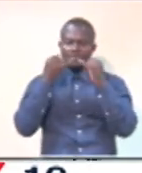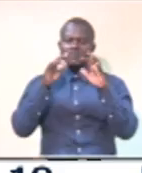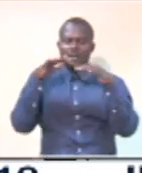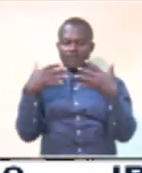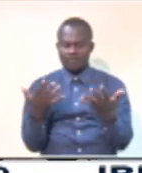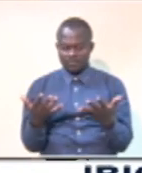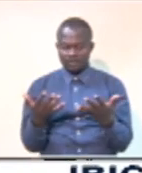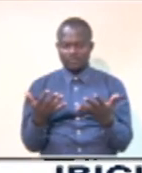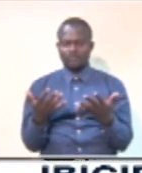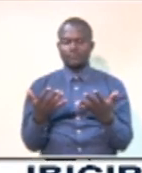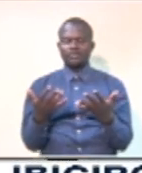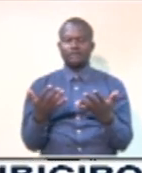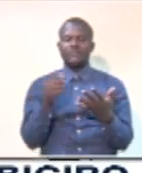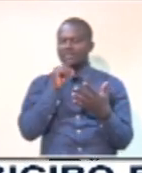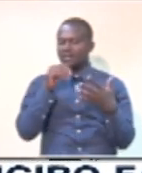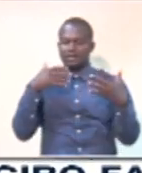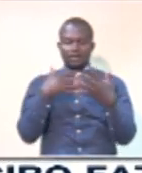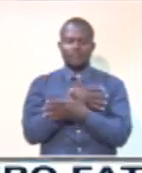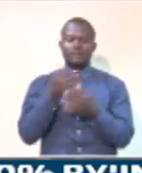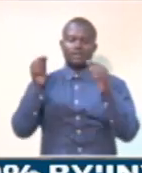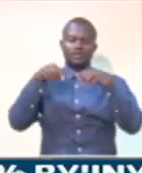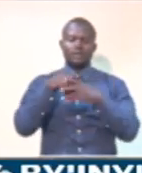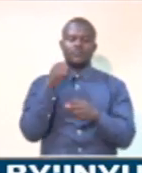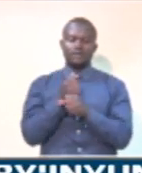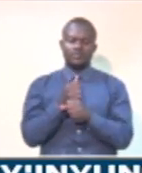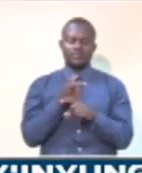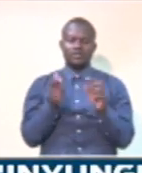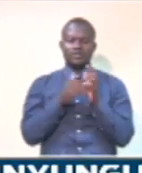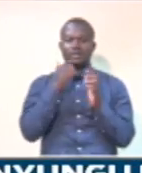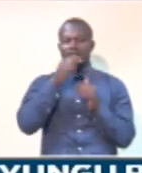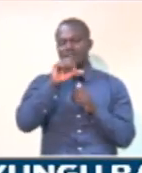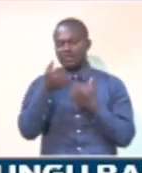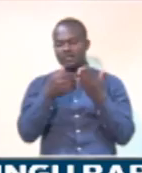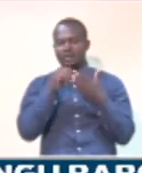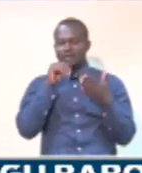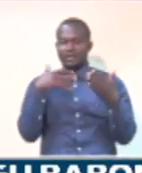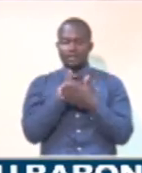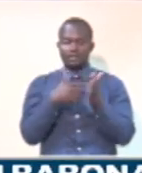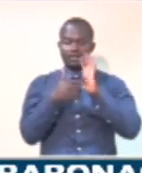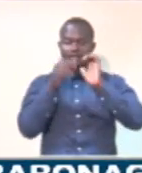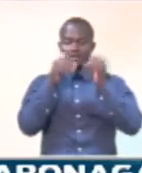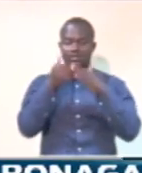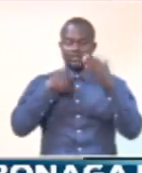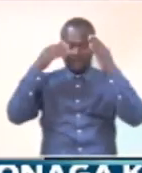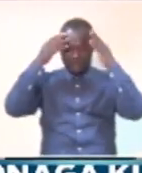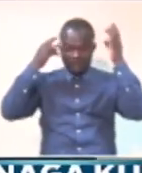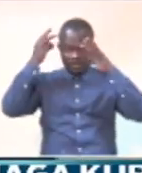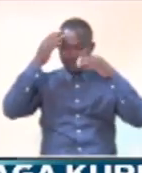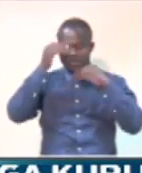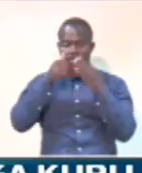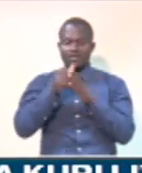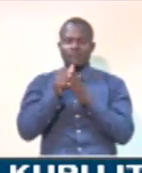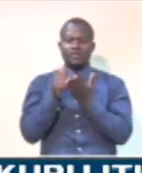bimeze, turatinyuka tuza mu kazi. Gusa hari n'abandi batatinye kugaragaza ko bagifite impungenge bitewe